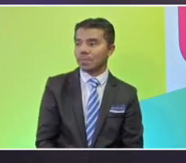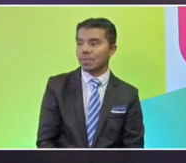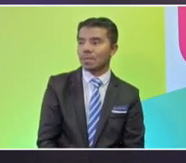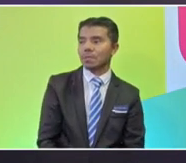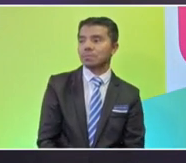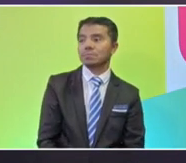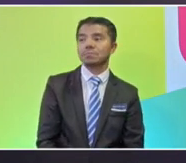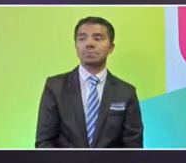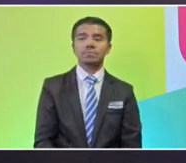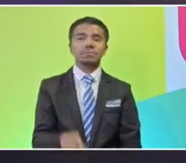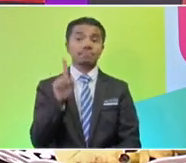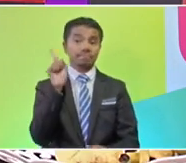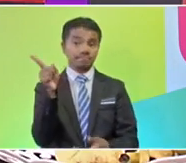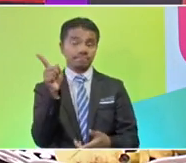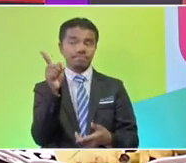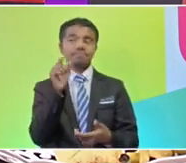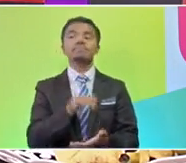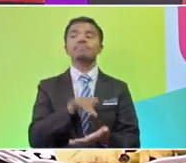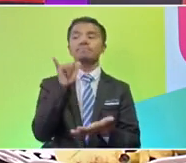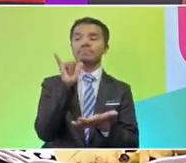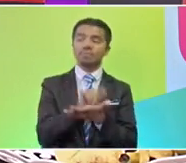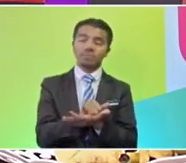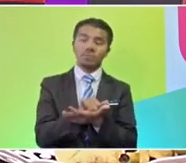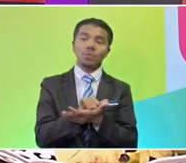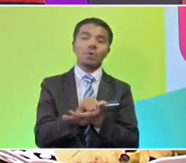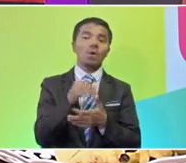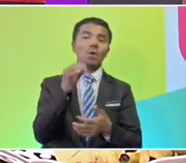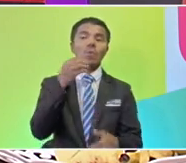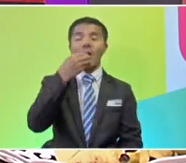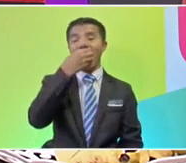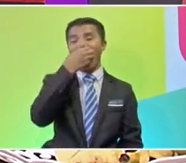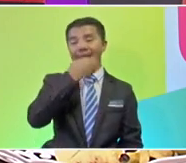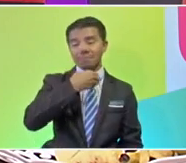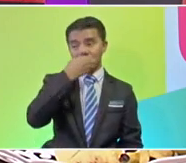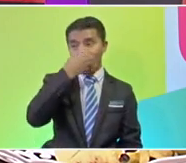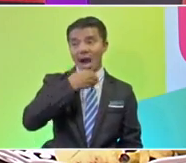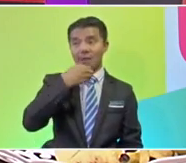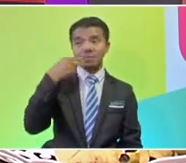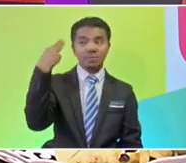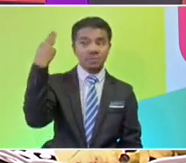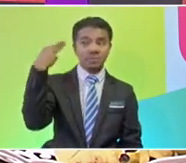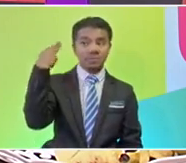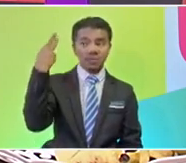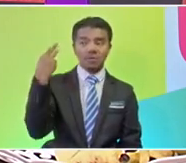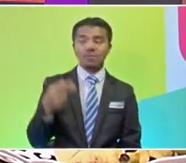bentuk bulat Ayo Bulat itu buah apel apel hijau